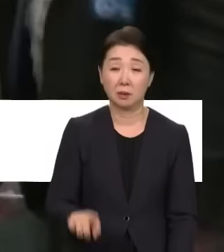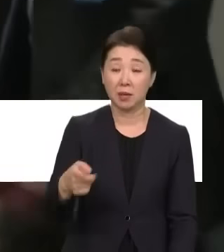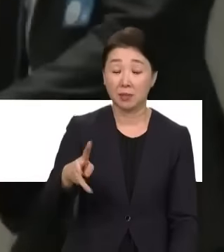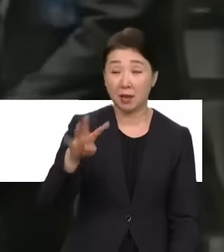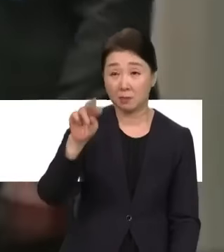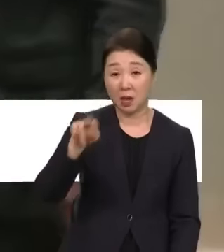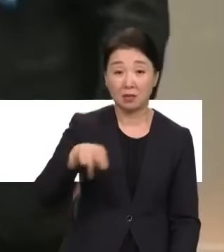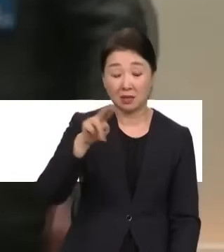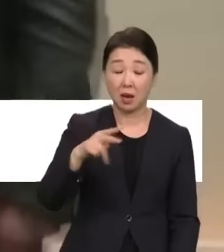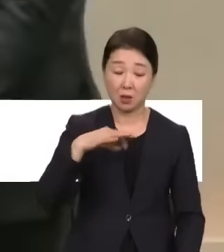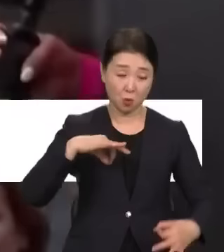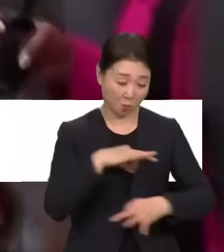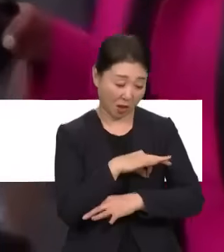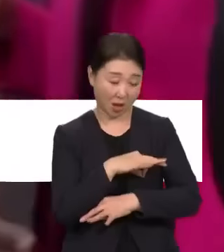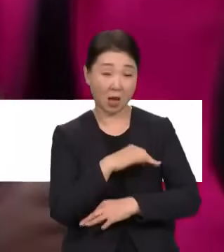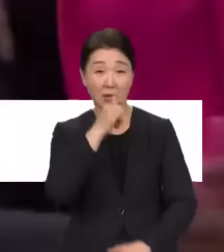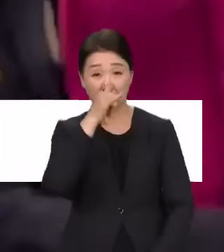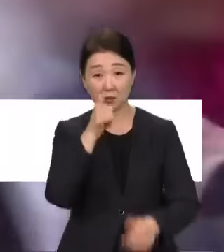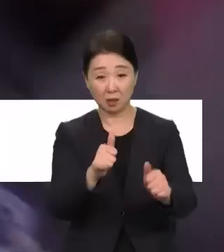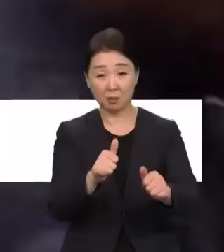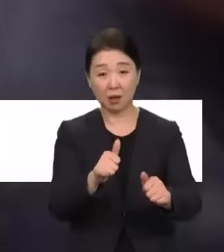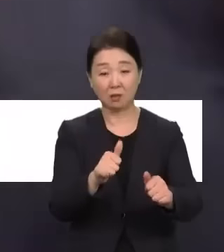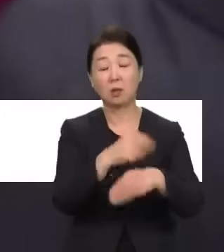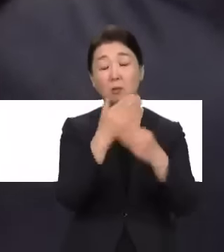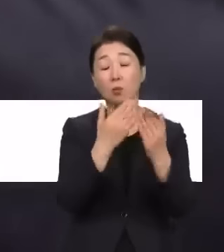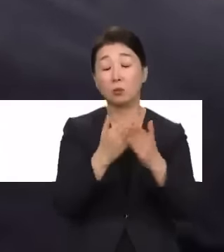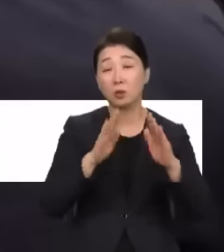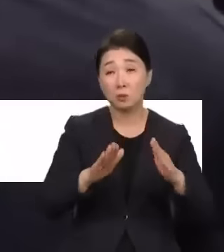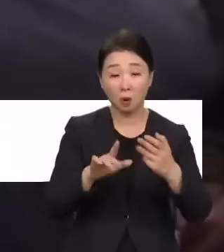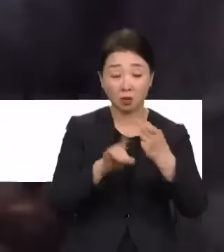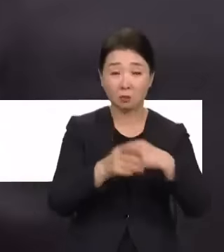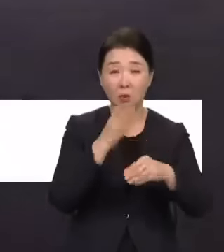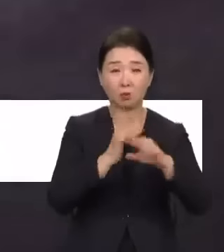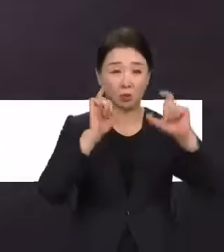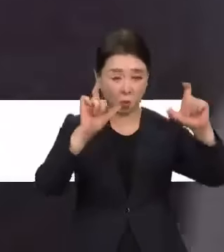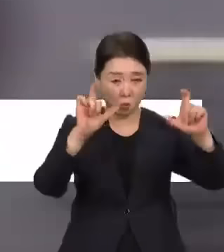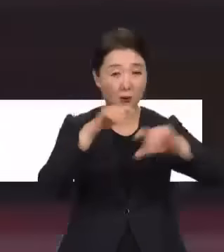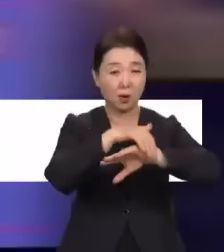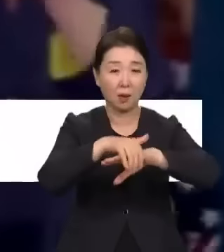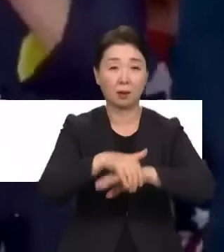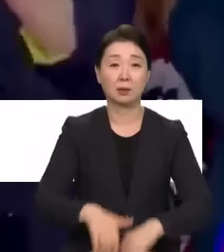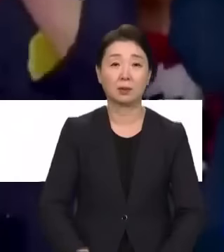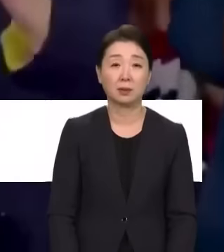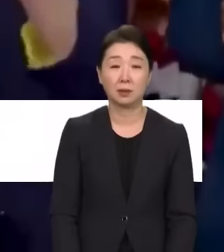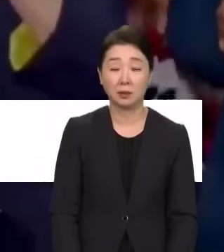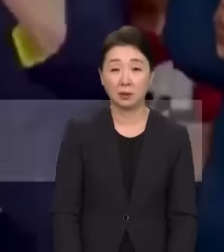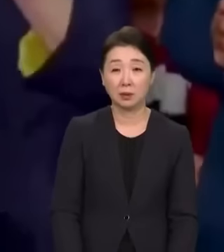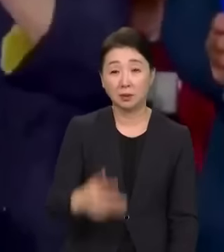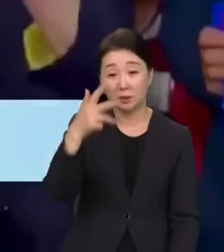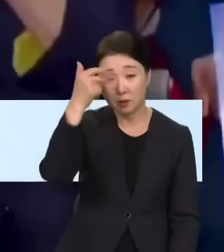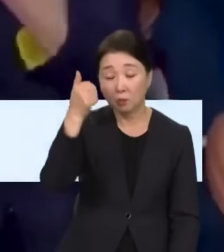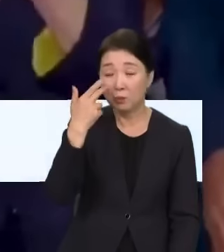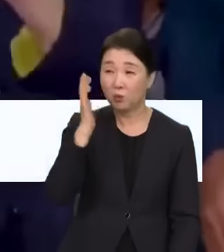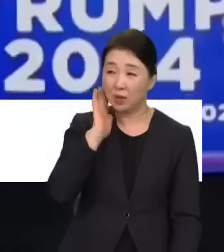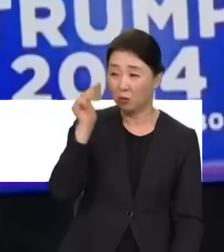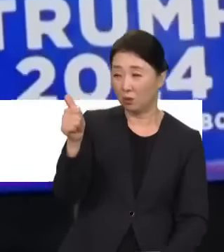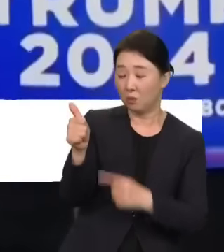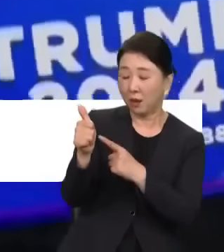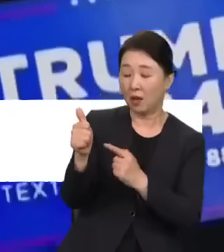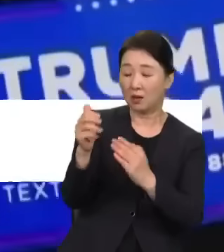규모의 탈세 혐의를 받고 있는 재판 모두 이달 중순 선거를 앞두고 있었습니다. 트럼프는 바이든을 향해